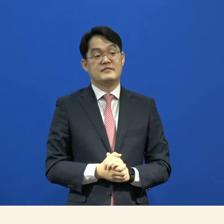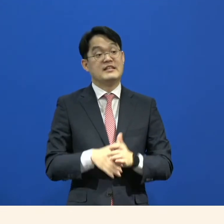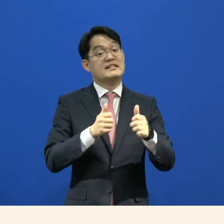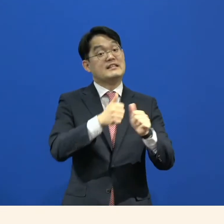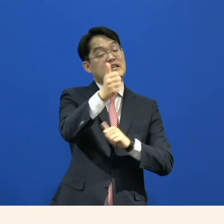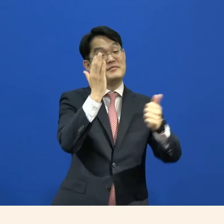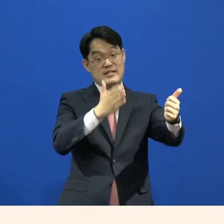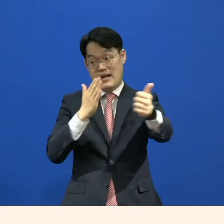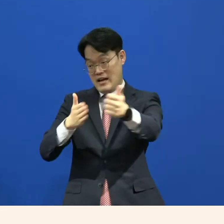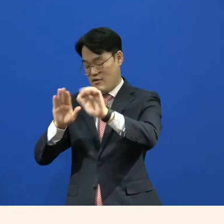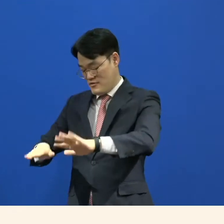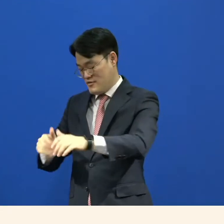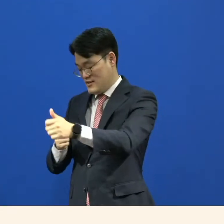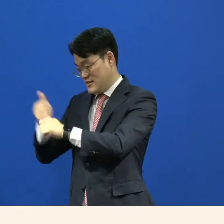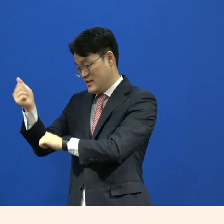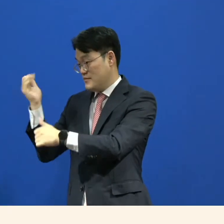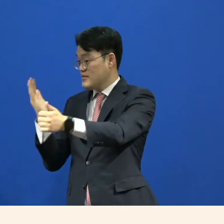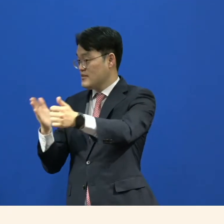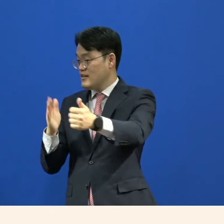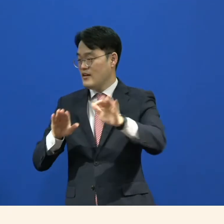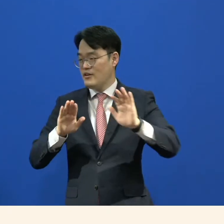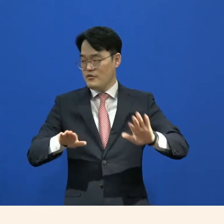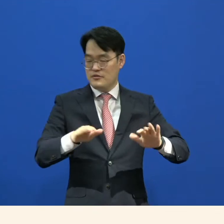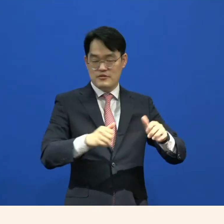승리합시다. 승리합시다.